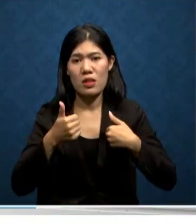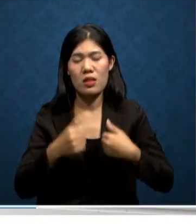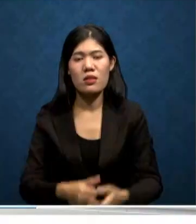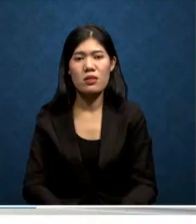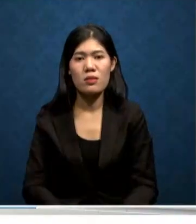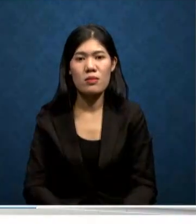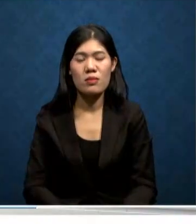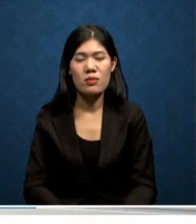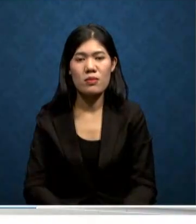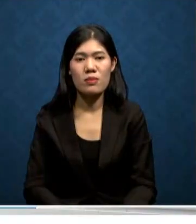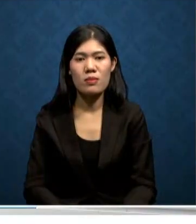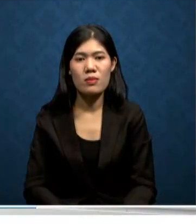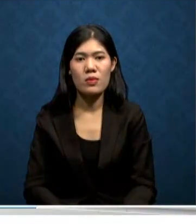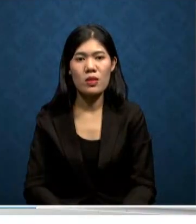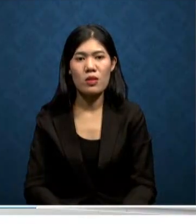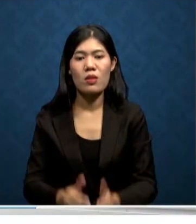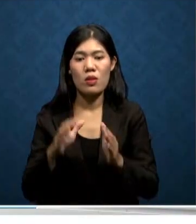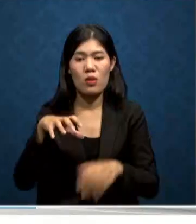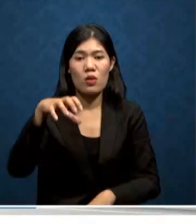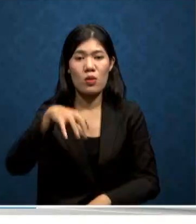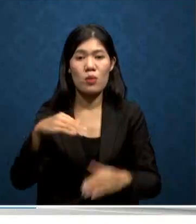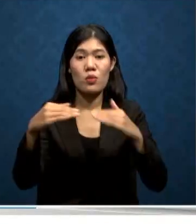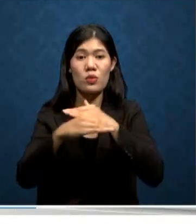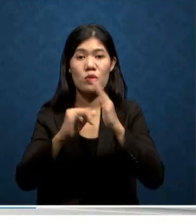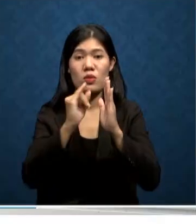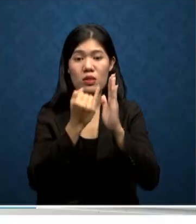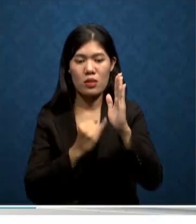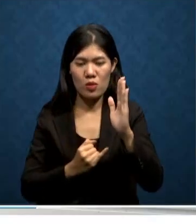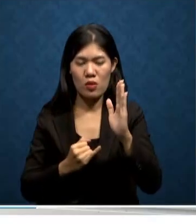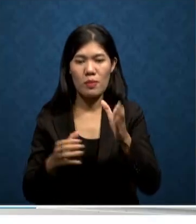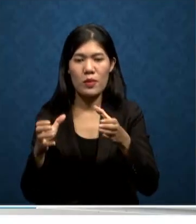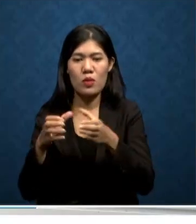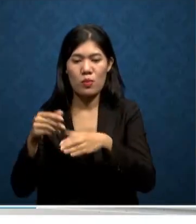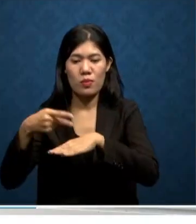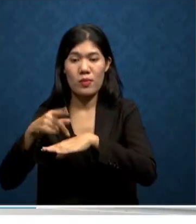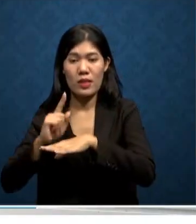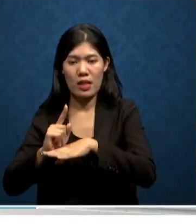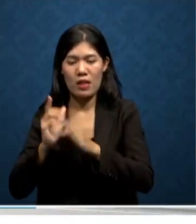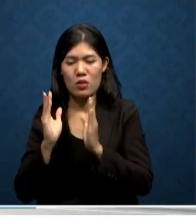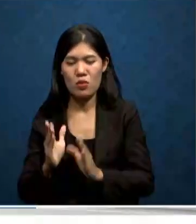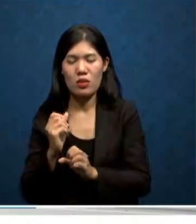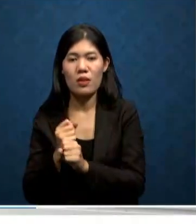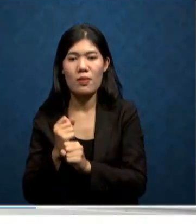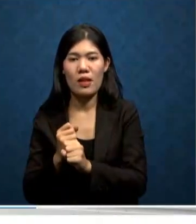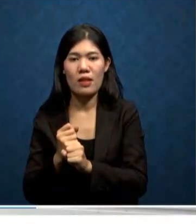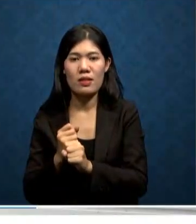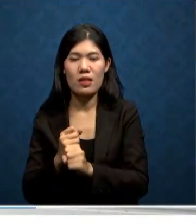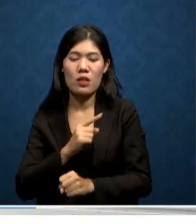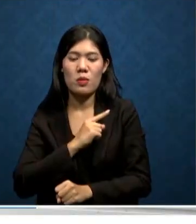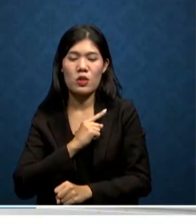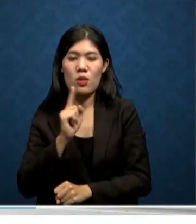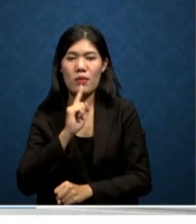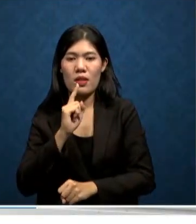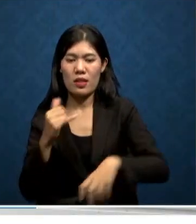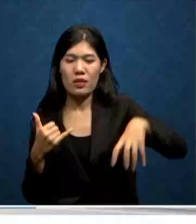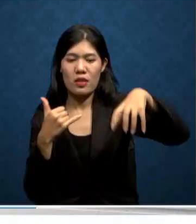ก็ประกอบด้วยขนส่งจังหวัดเป็นพณะประธานคณะทำงานครับมีหน้าที่ต้องไปตรวจติดตามการใช้อุปกรณ์ผู้พิการนะครับภายหลัง